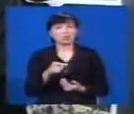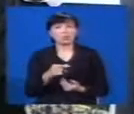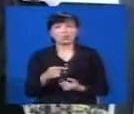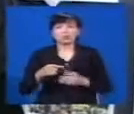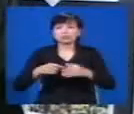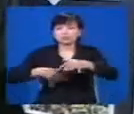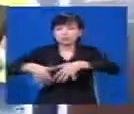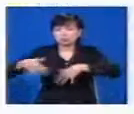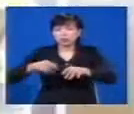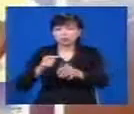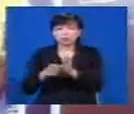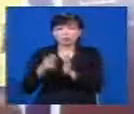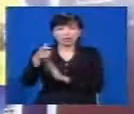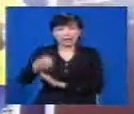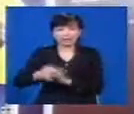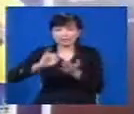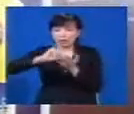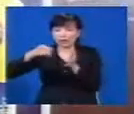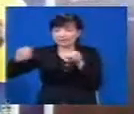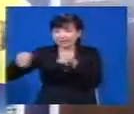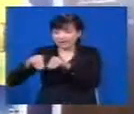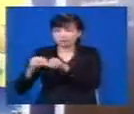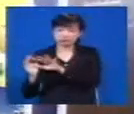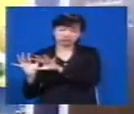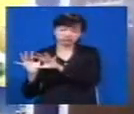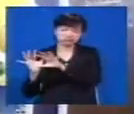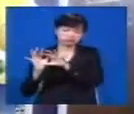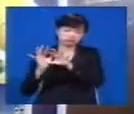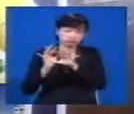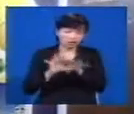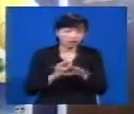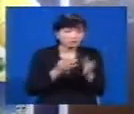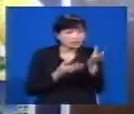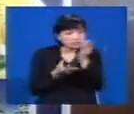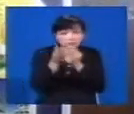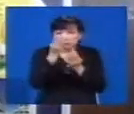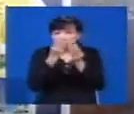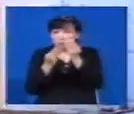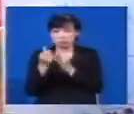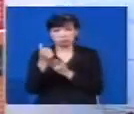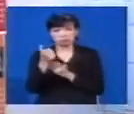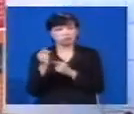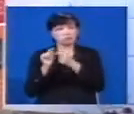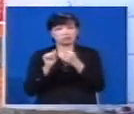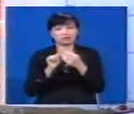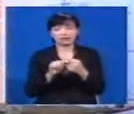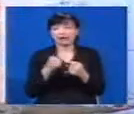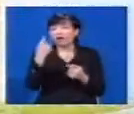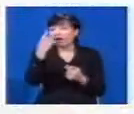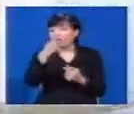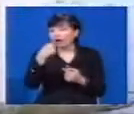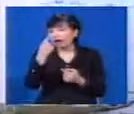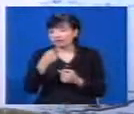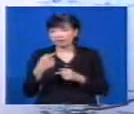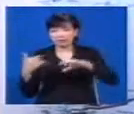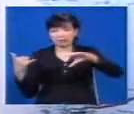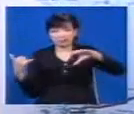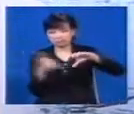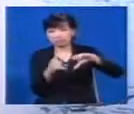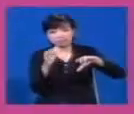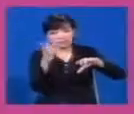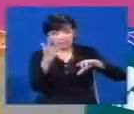คราชและจังหวัดใกล้เคียงเดินทางมาชมอย่างไม่ขาดสายสำหรับท่านที่พลาดการสัญจรโครงการที่จังหวัดโครา